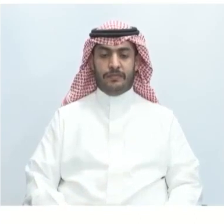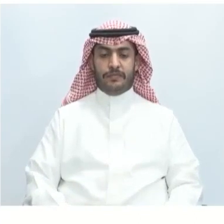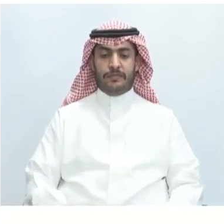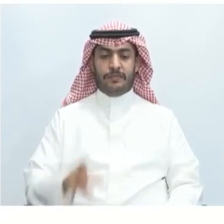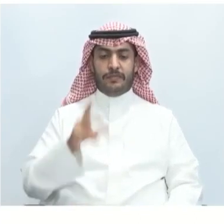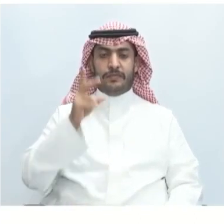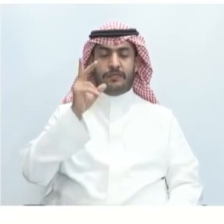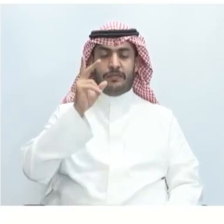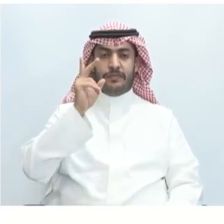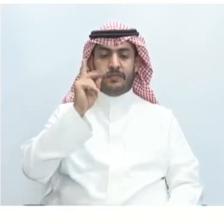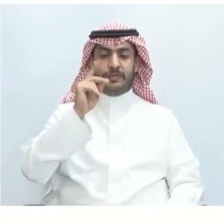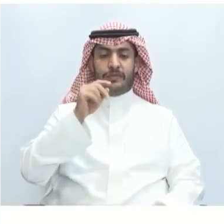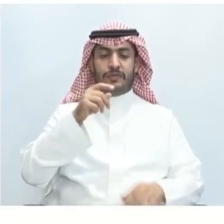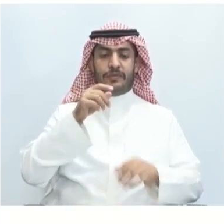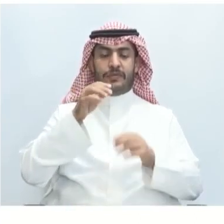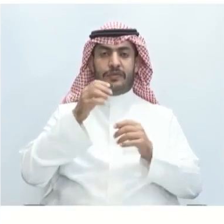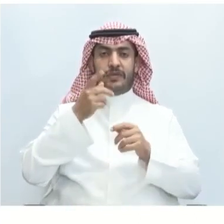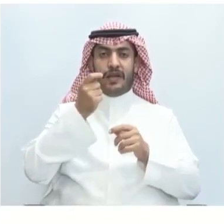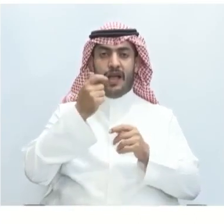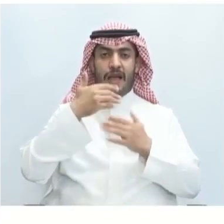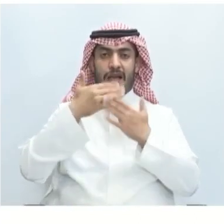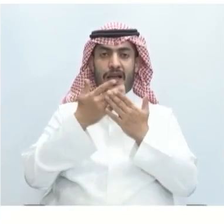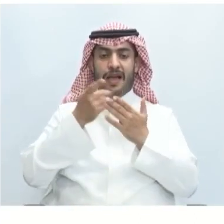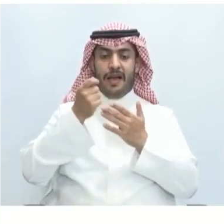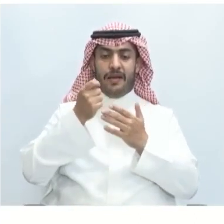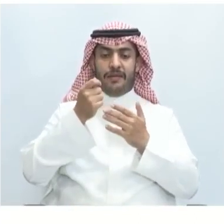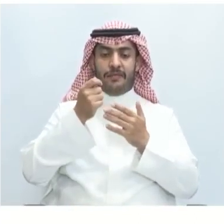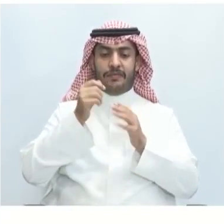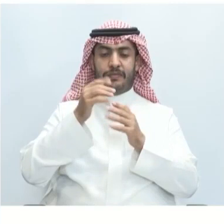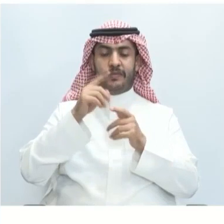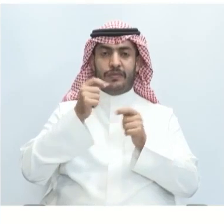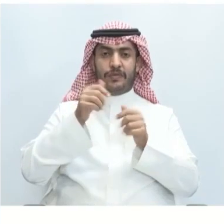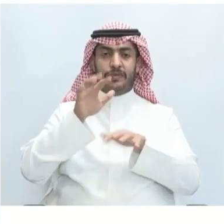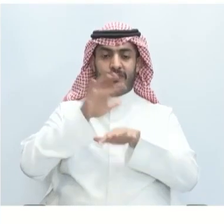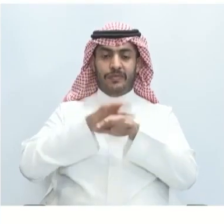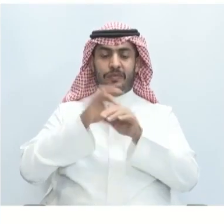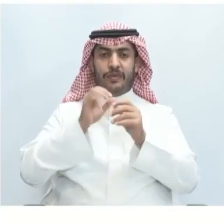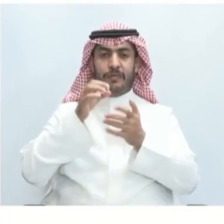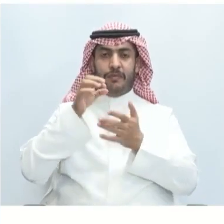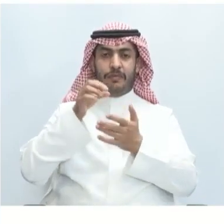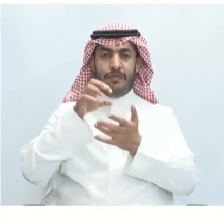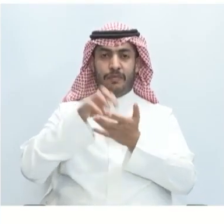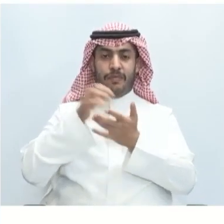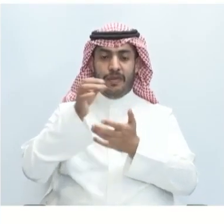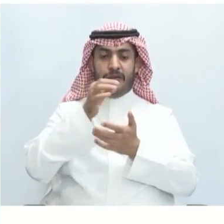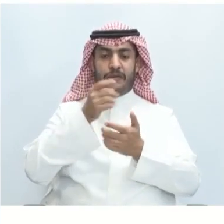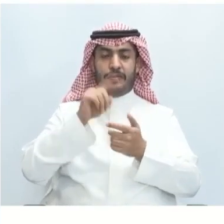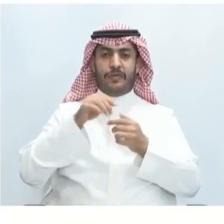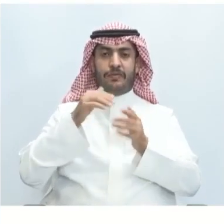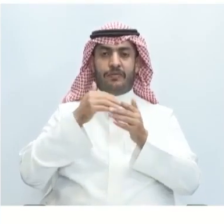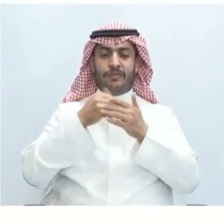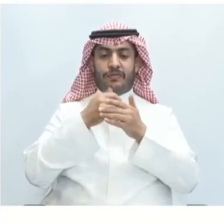كذلك سعر تذكره السفر الى كل وجهه ايضا سعر الشحنه الى كل وجهه